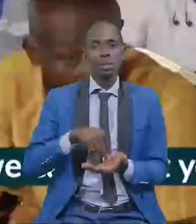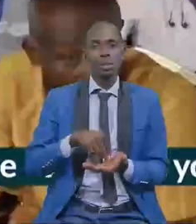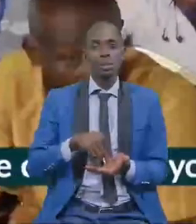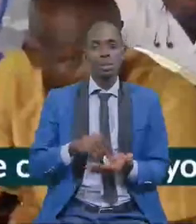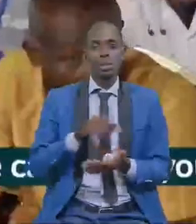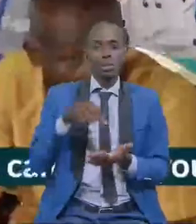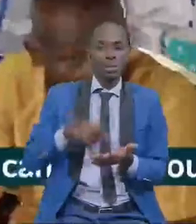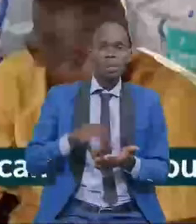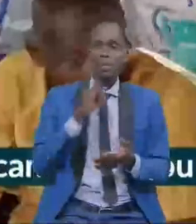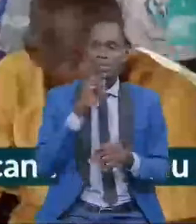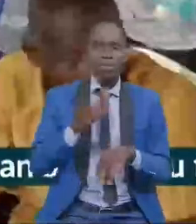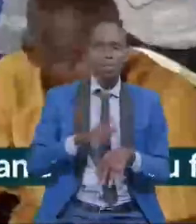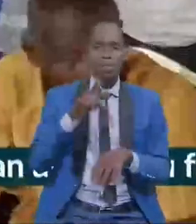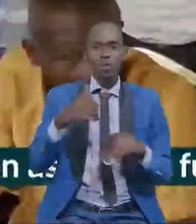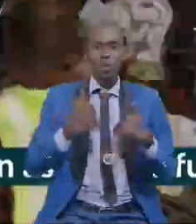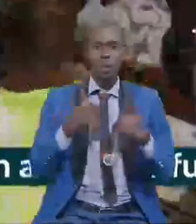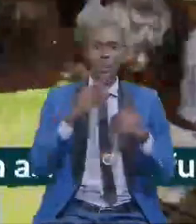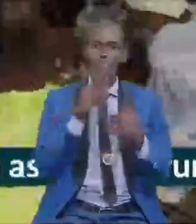Voici l'heure que vous attendez.